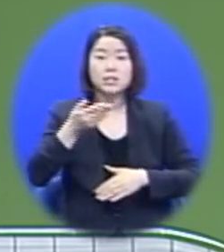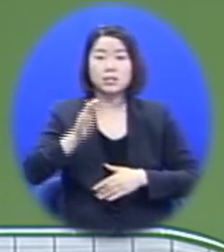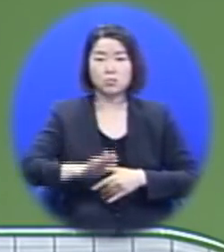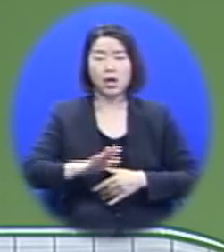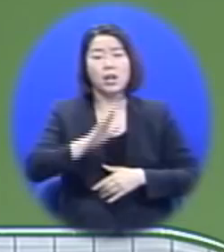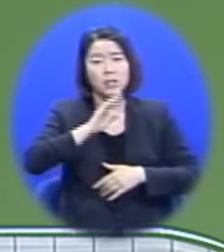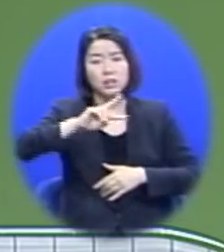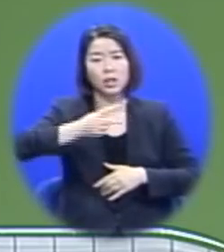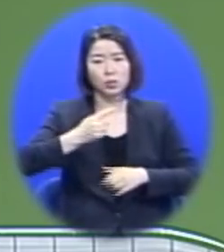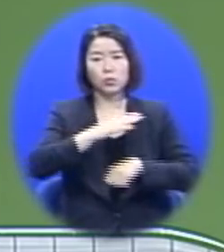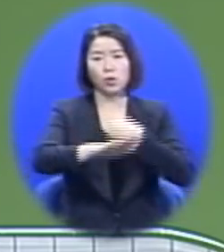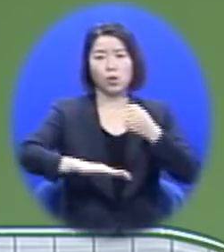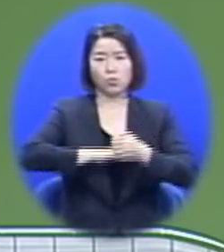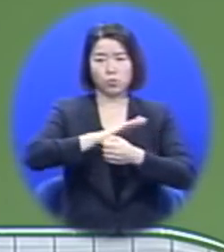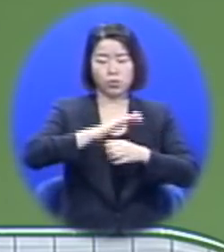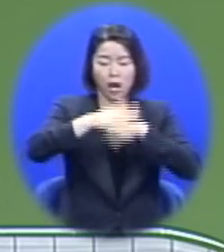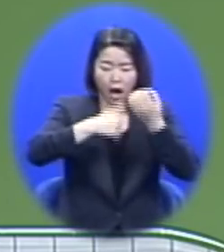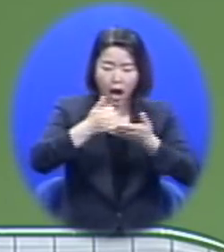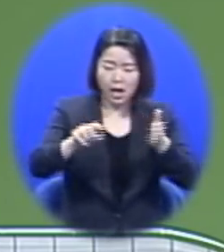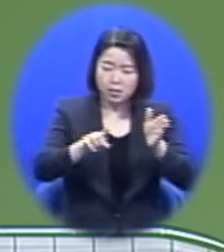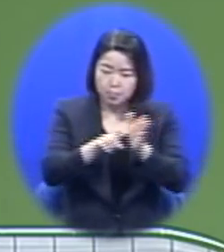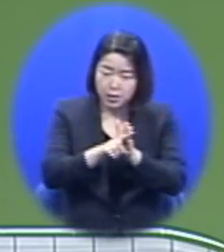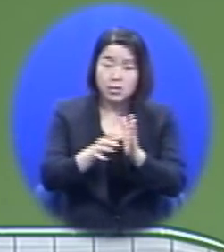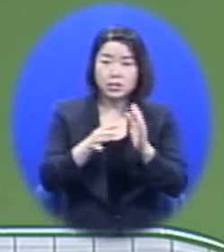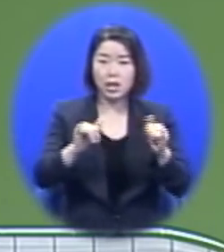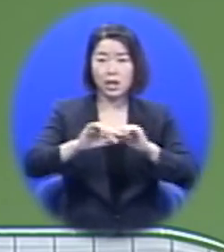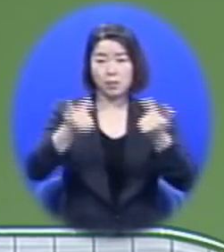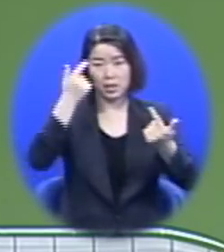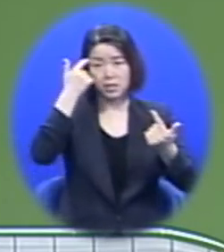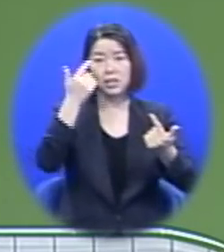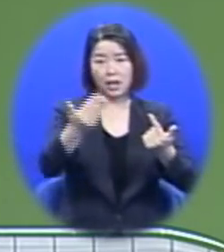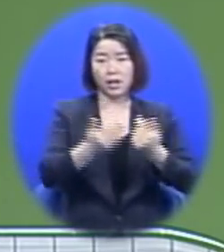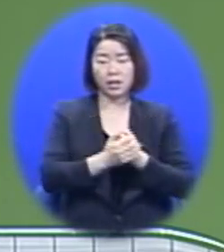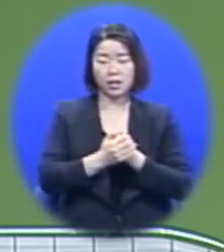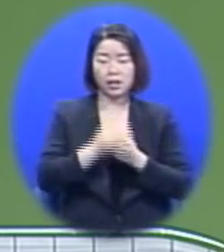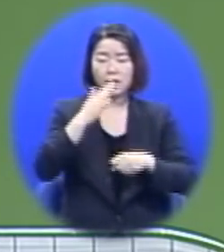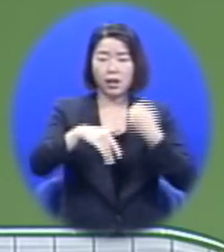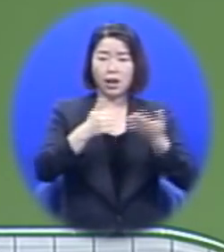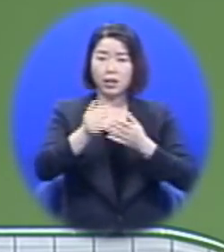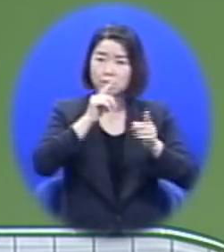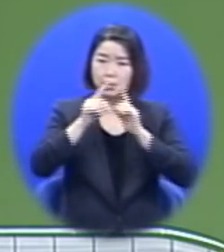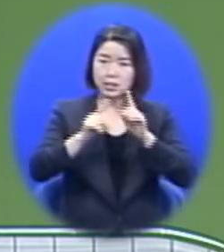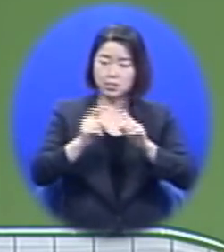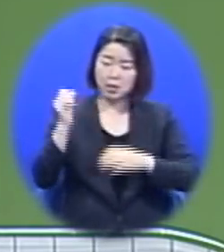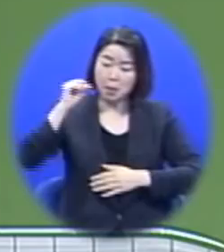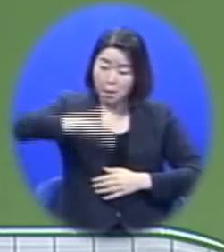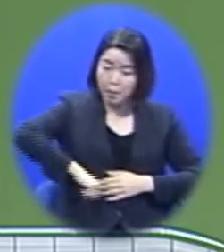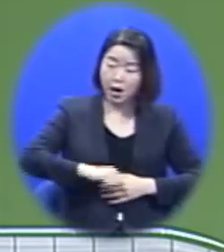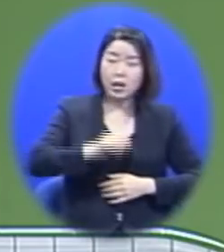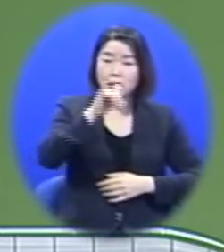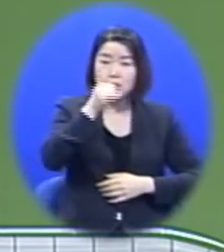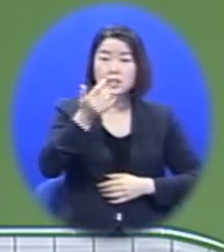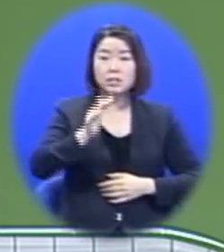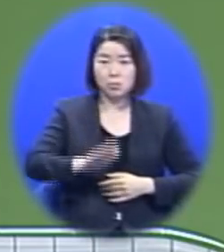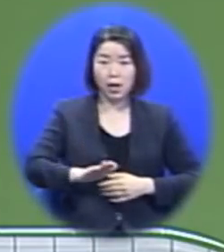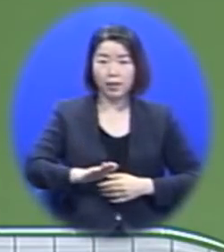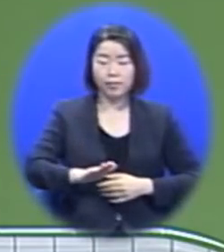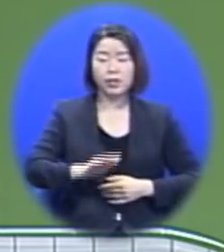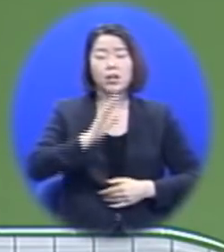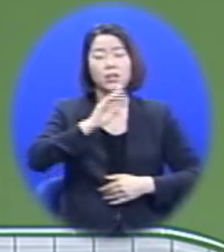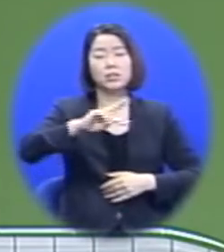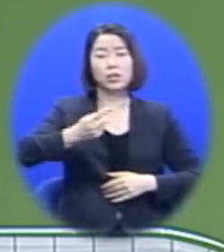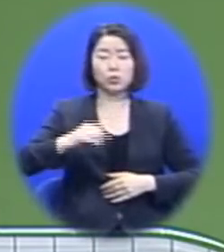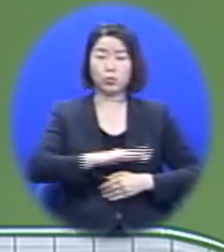그래도 우리는 하나님을 믿는다고 믿는 사람들 아니냐는, 하나님의 말씀에 불순종한 것이 있기는 하지만 그래도